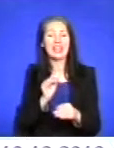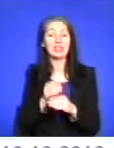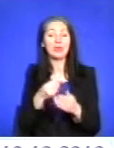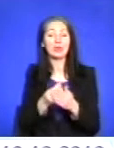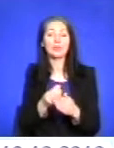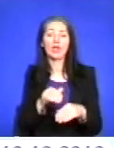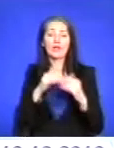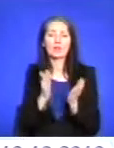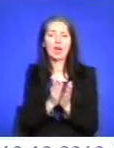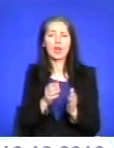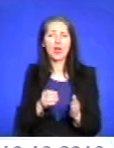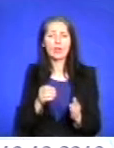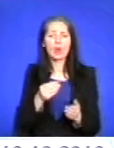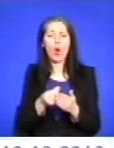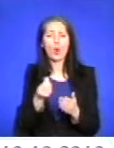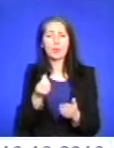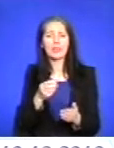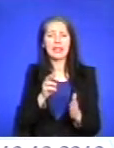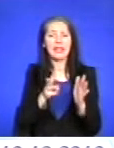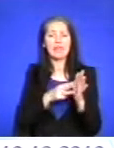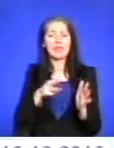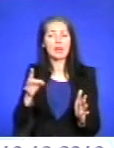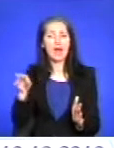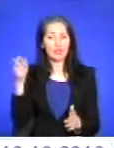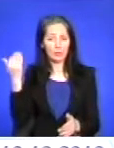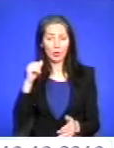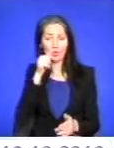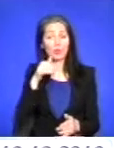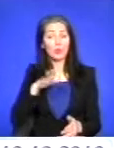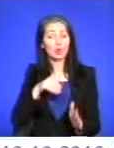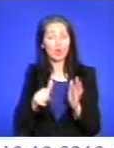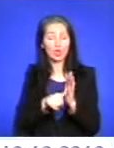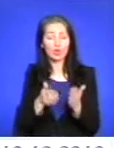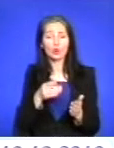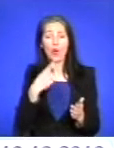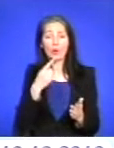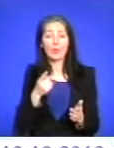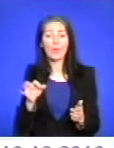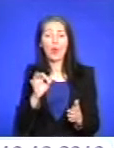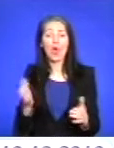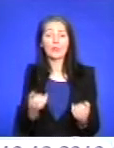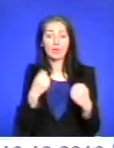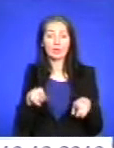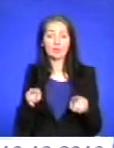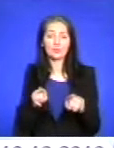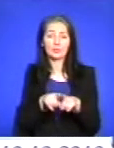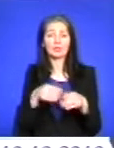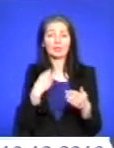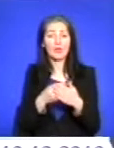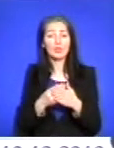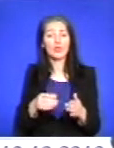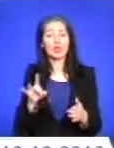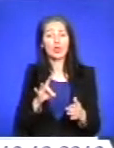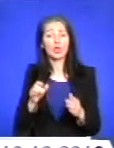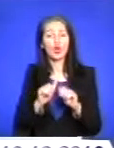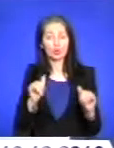мільярдів. В минулому році було 6. Це якщо мова йде і на підтримку ОТГ, і в Державний фонд регіонального розвитку. І, до речі,